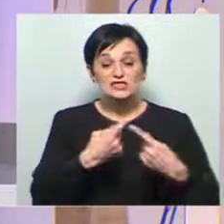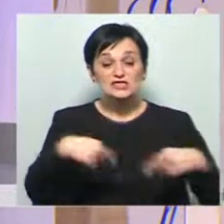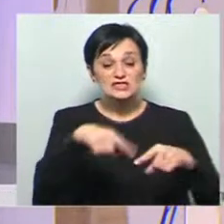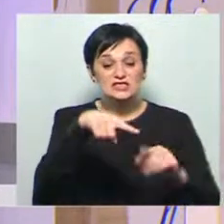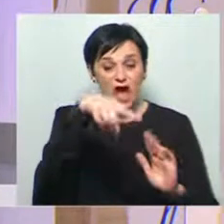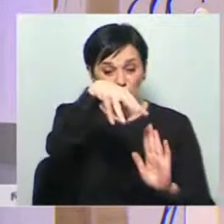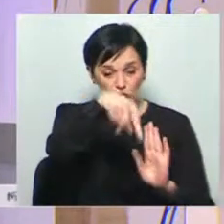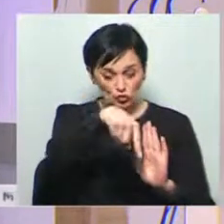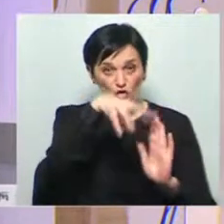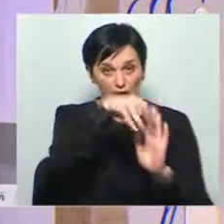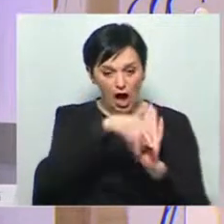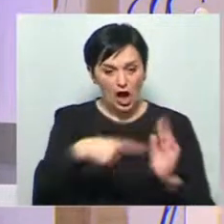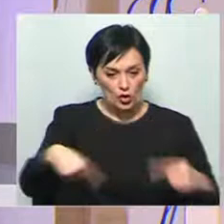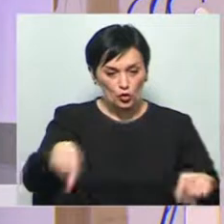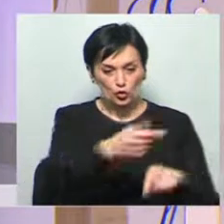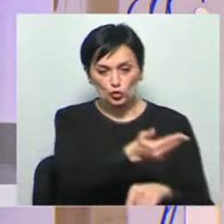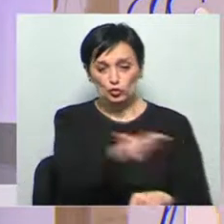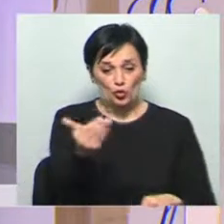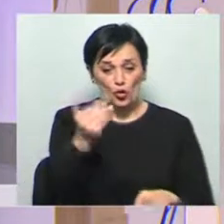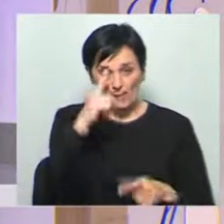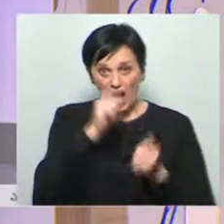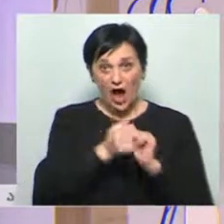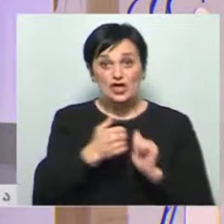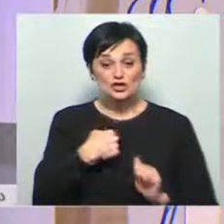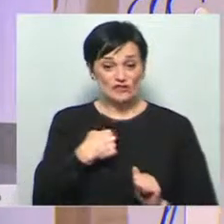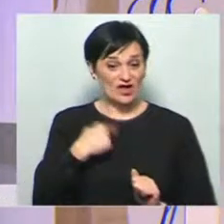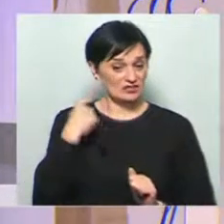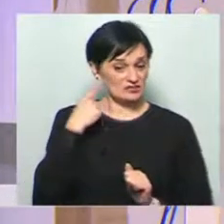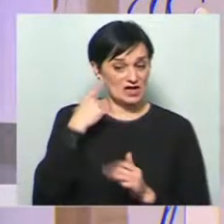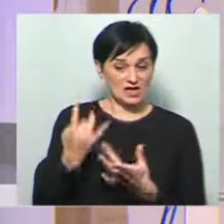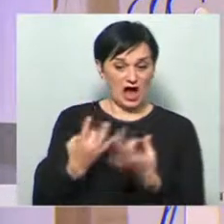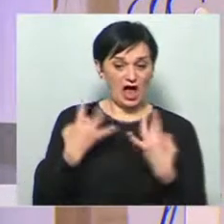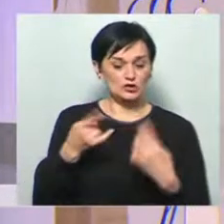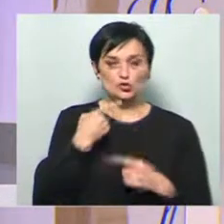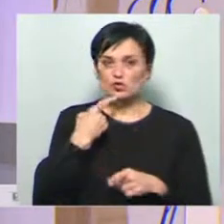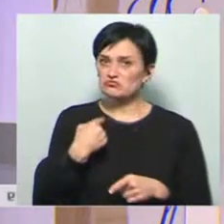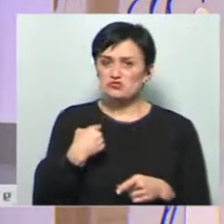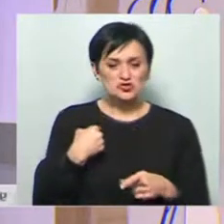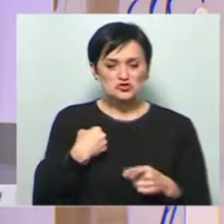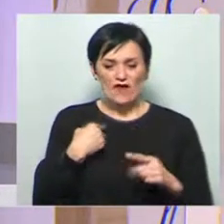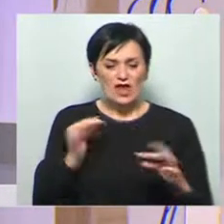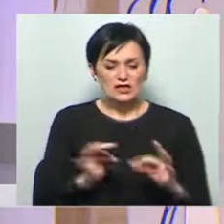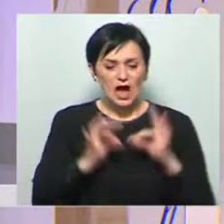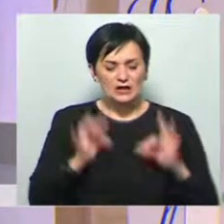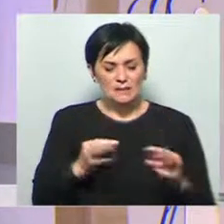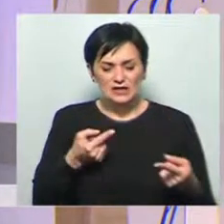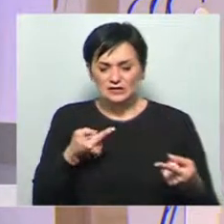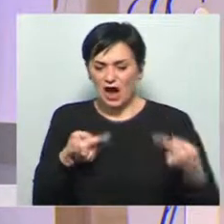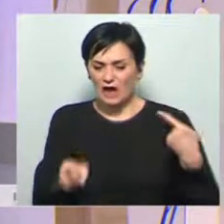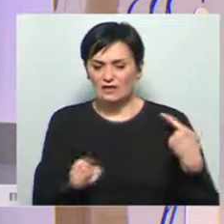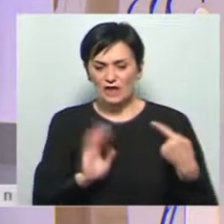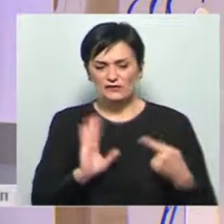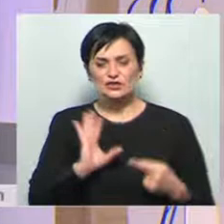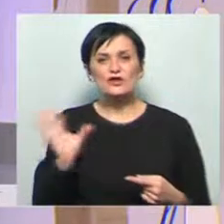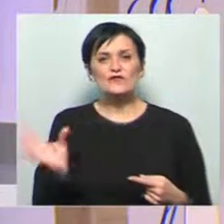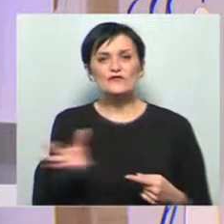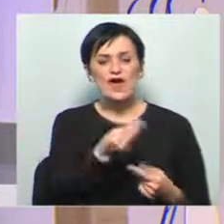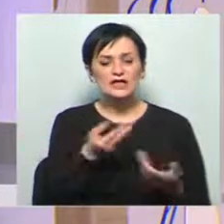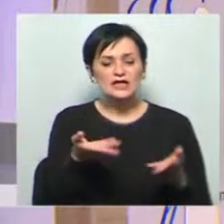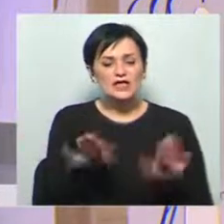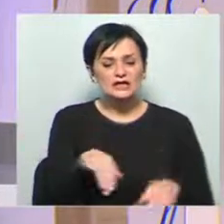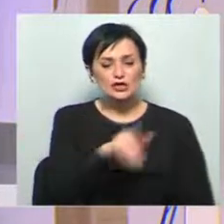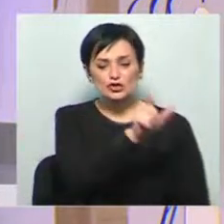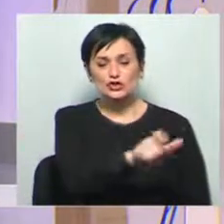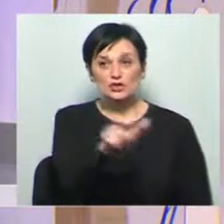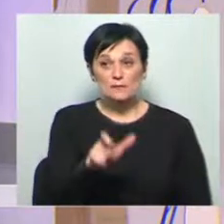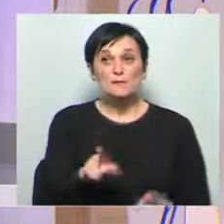საზოგადოებას ახსოვდეს. ჩვენ გასაგონად იყო ნათქვამი, რომ ჩვენ არაფრით განსხვავდებით ყველა დანარჩენი